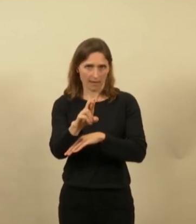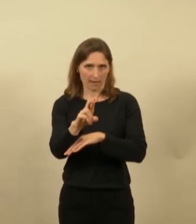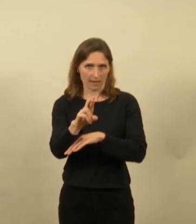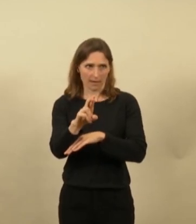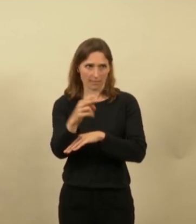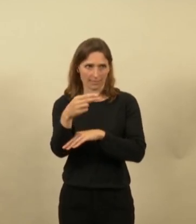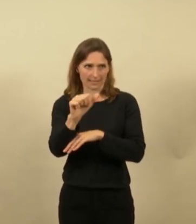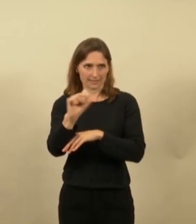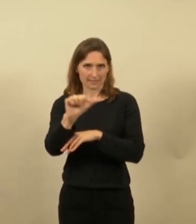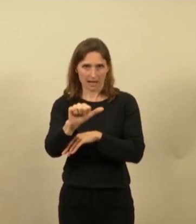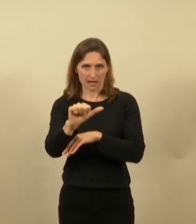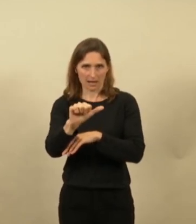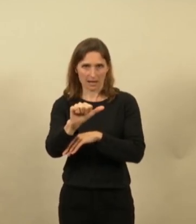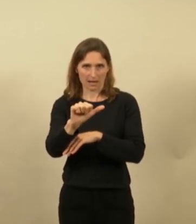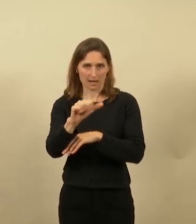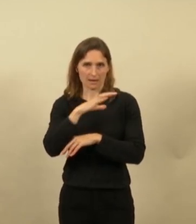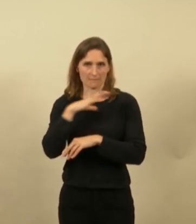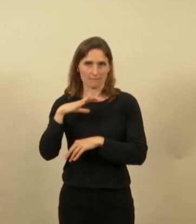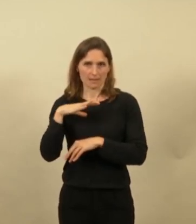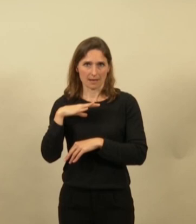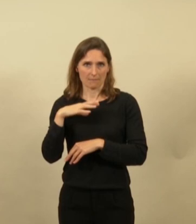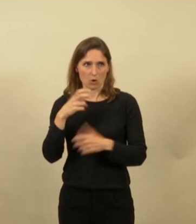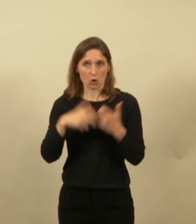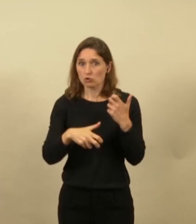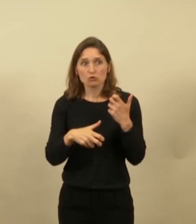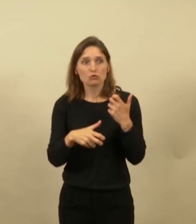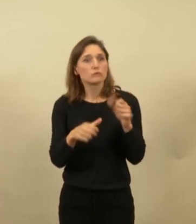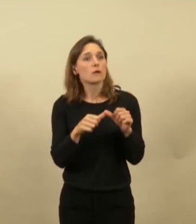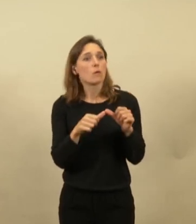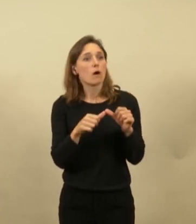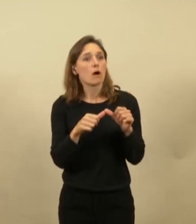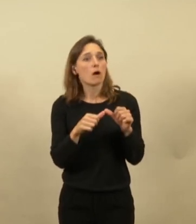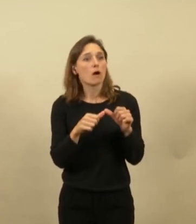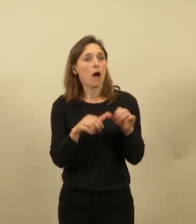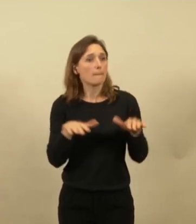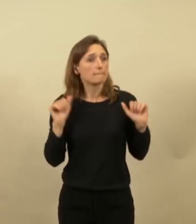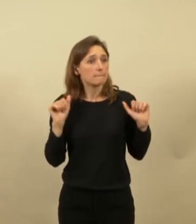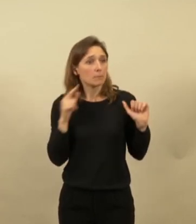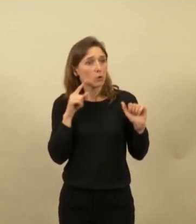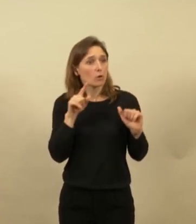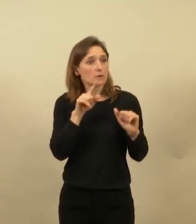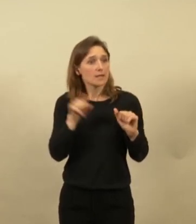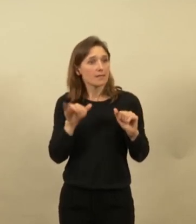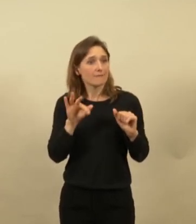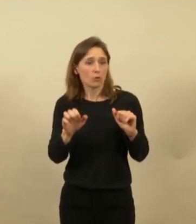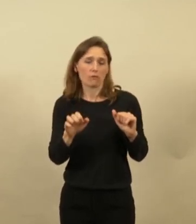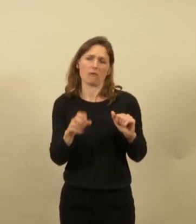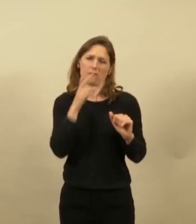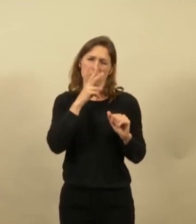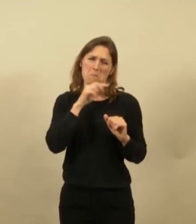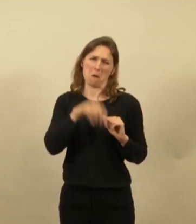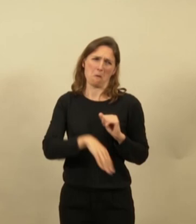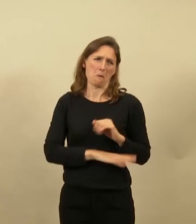NASA madame roche on sait ce qu'a fait que pour aider les feux c'est moins drôle